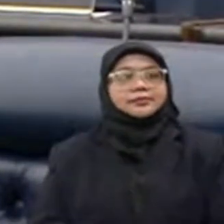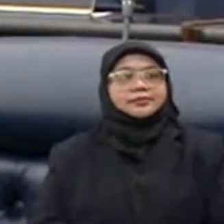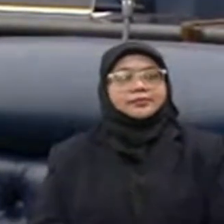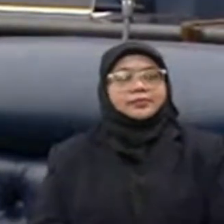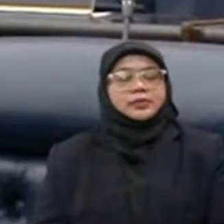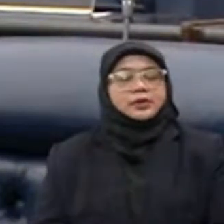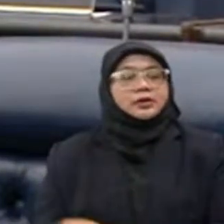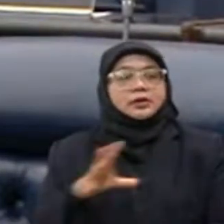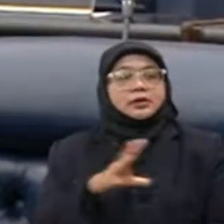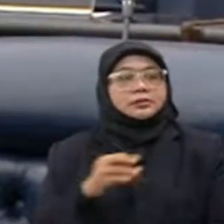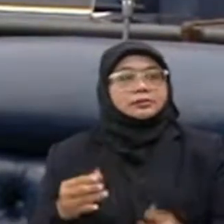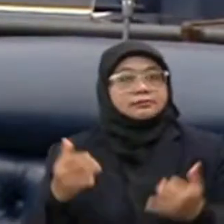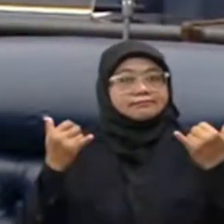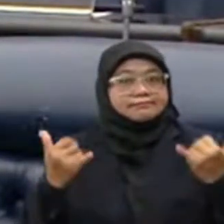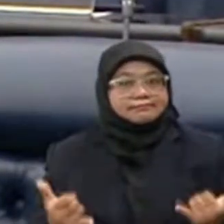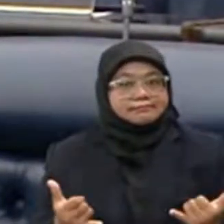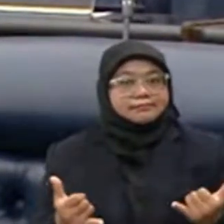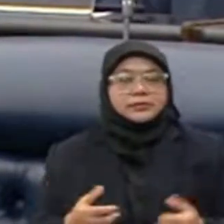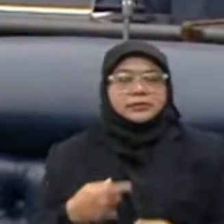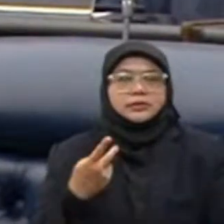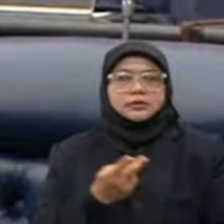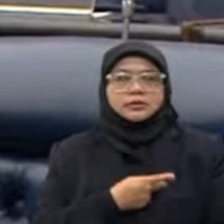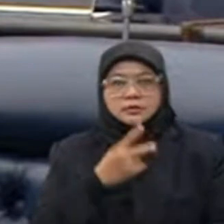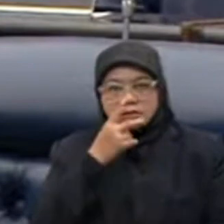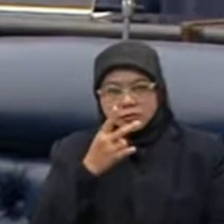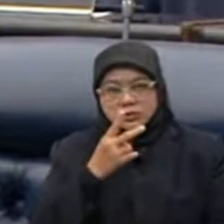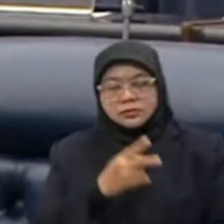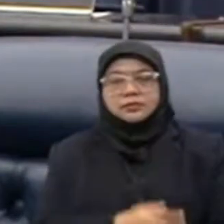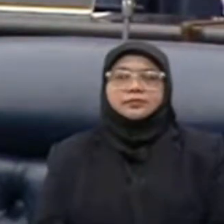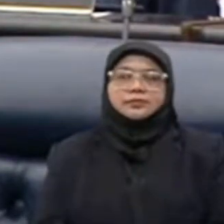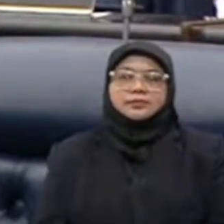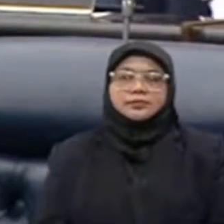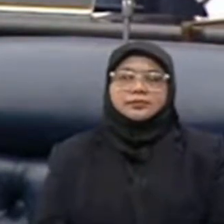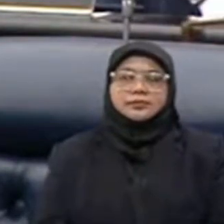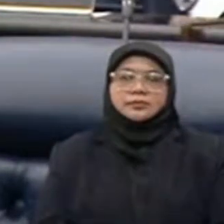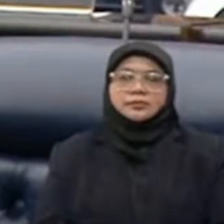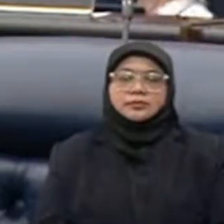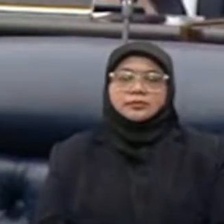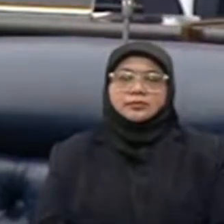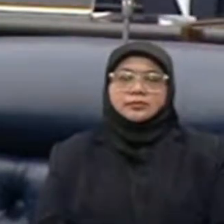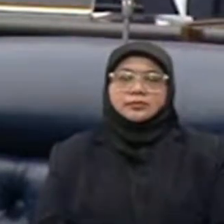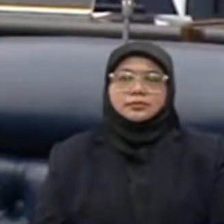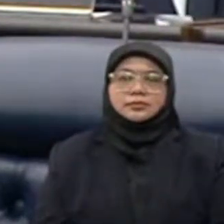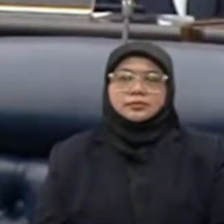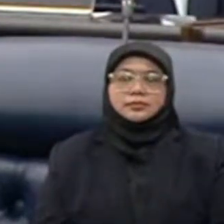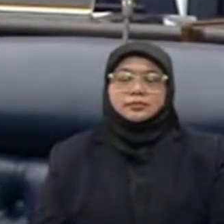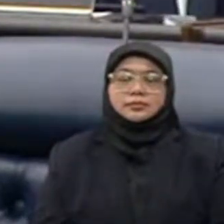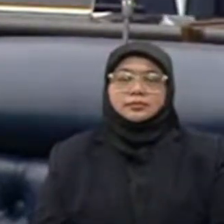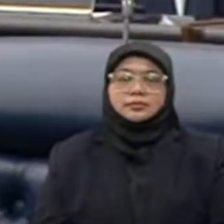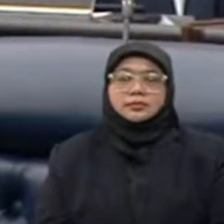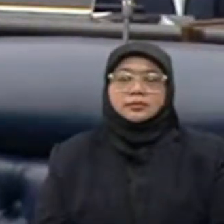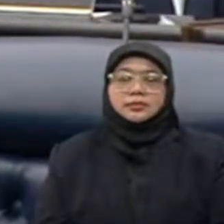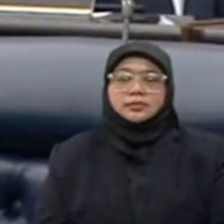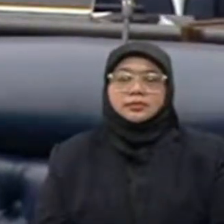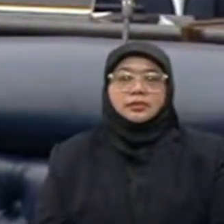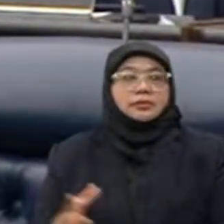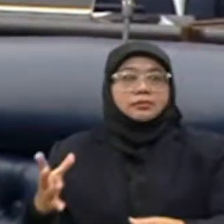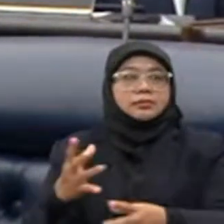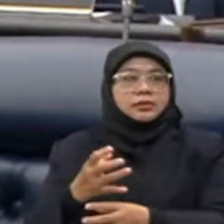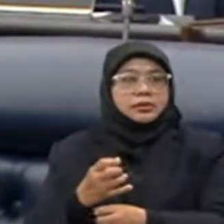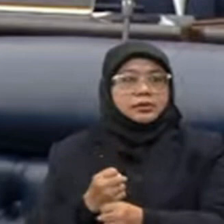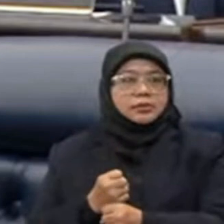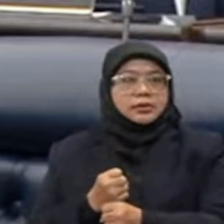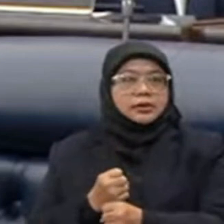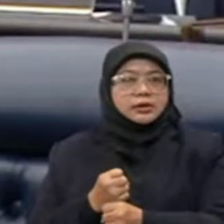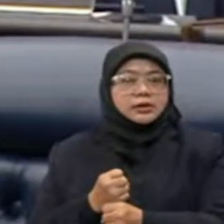sedangkan pada ketika ini kalau kita lihat revenue kita ataupun pendapatan kerajaan agak